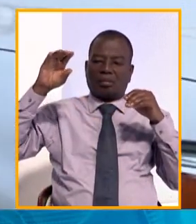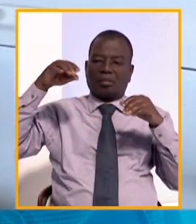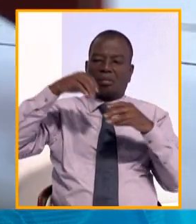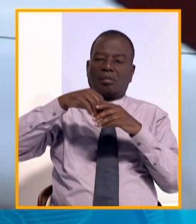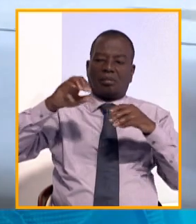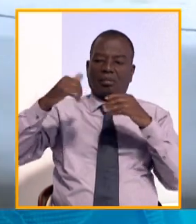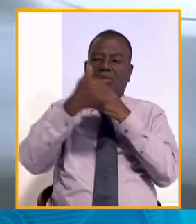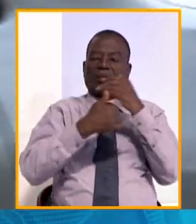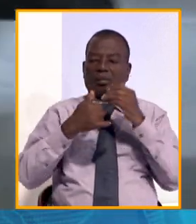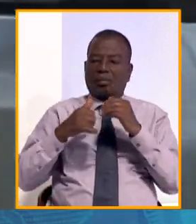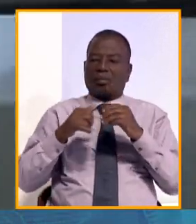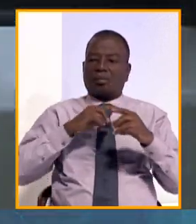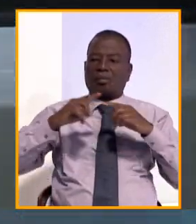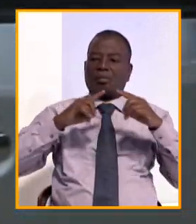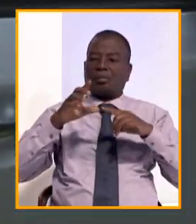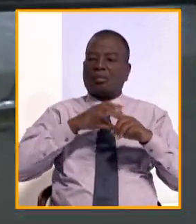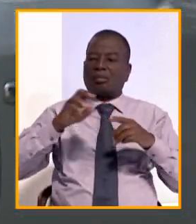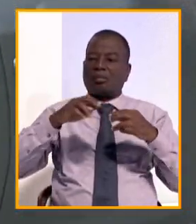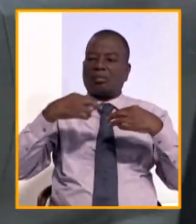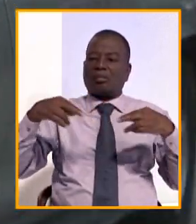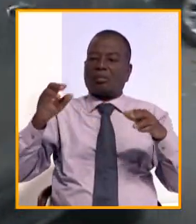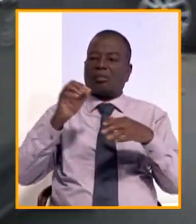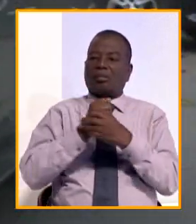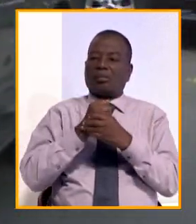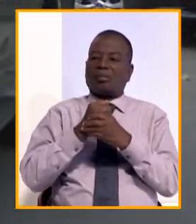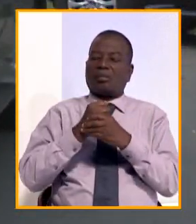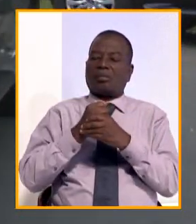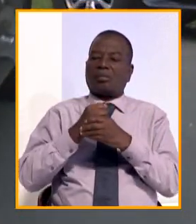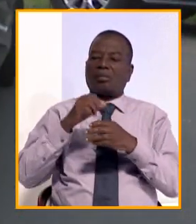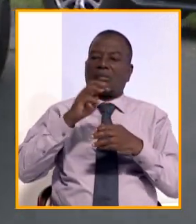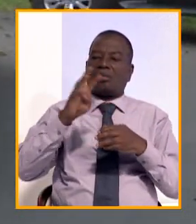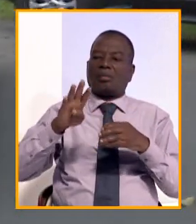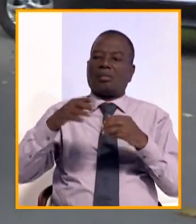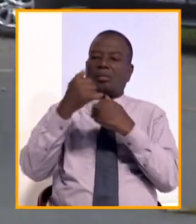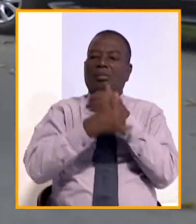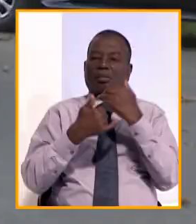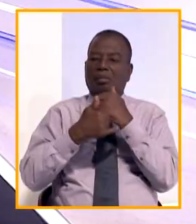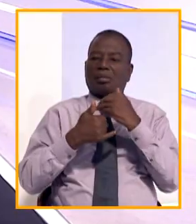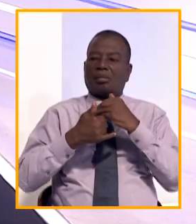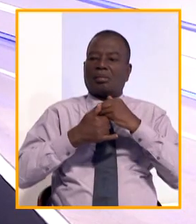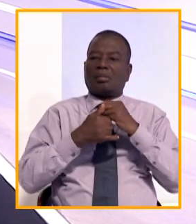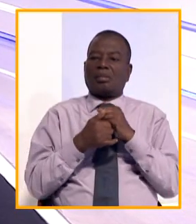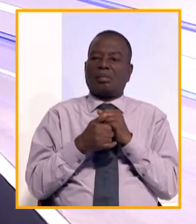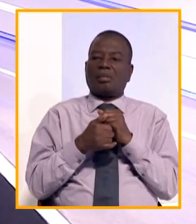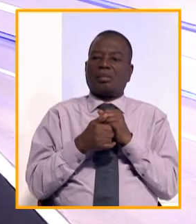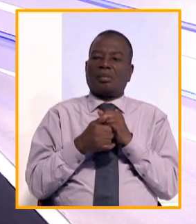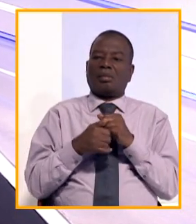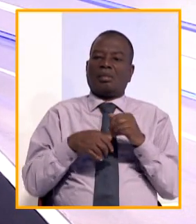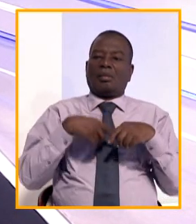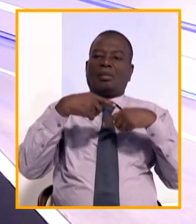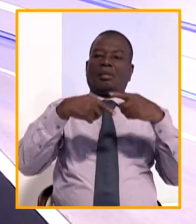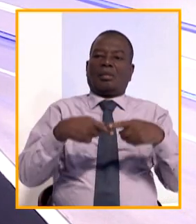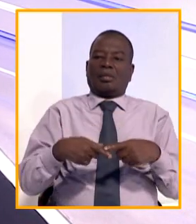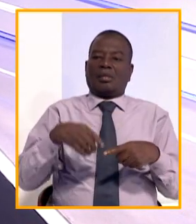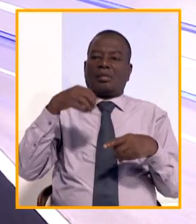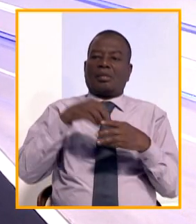Erdogan, entretient une relation diplomatique avec 44 pays sur le continent africain. On va rester dans